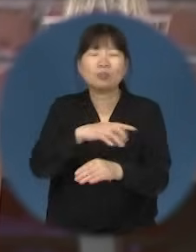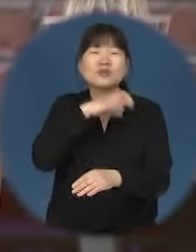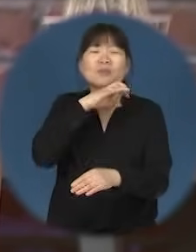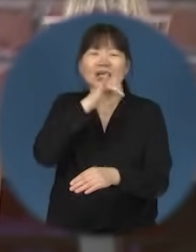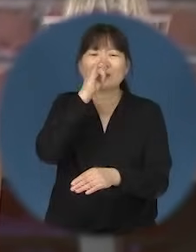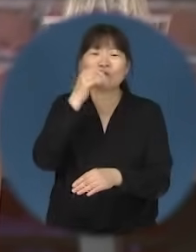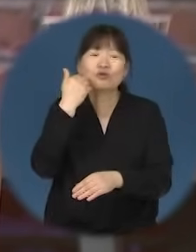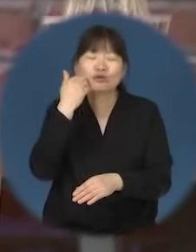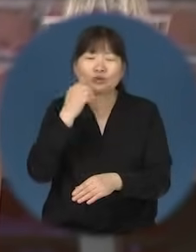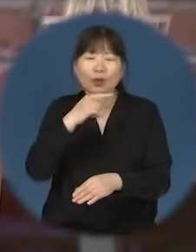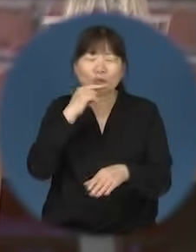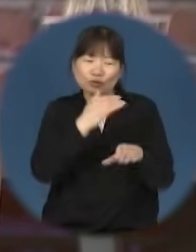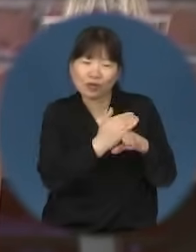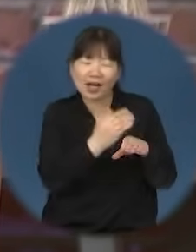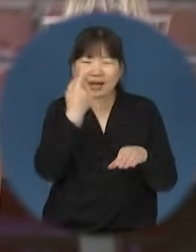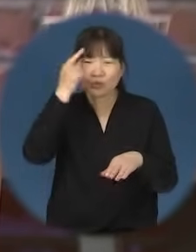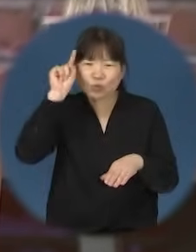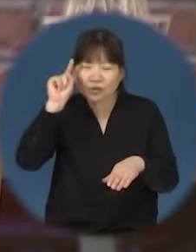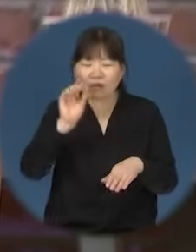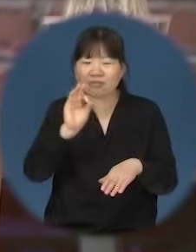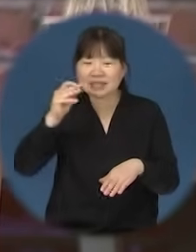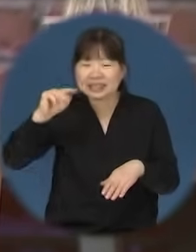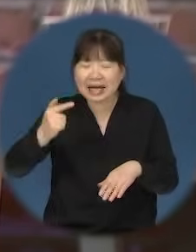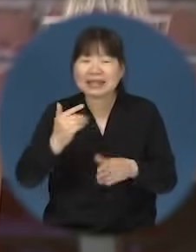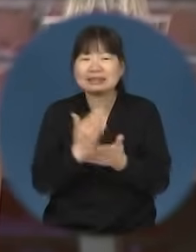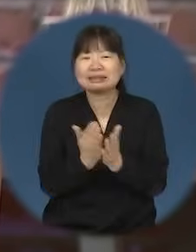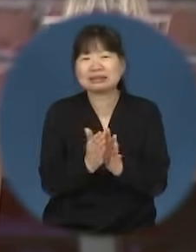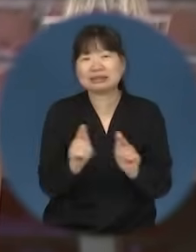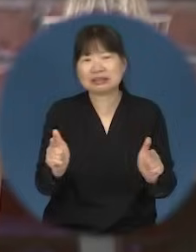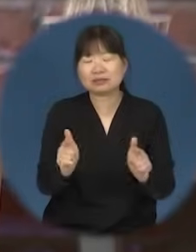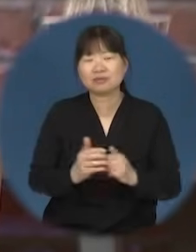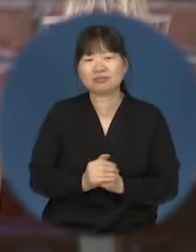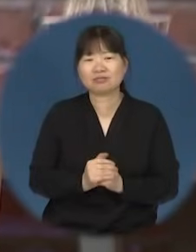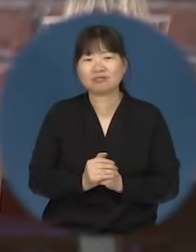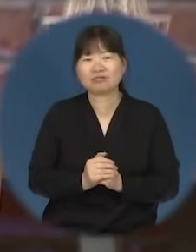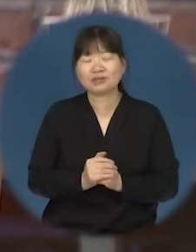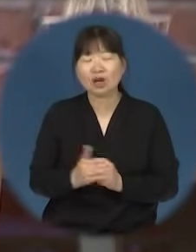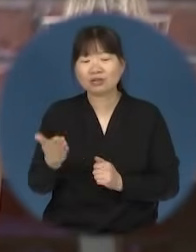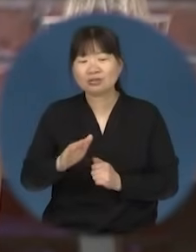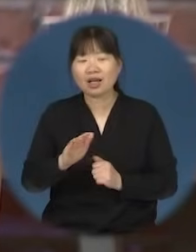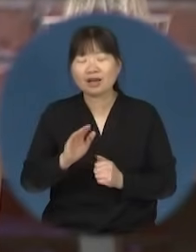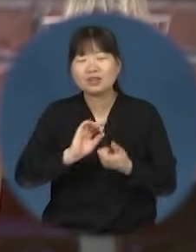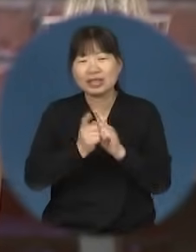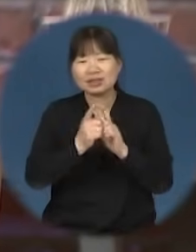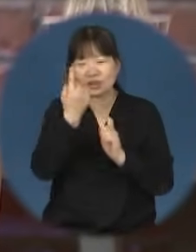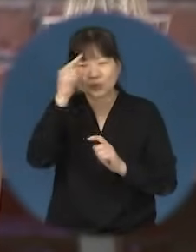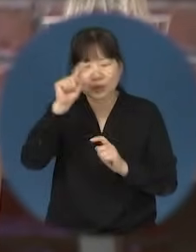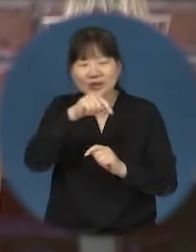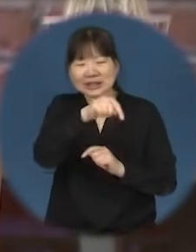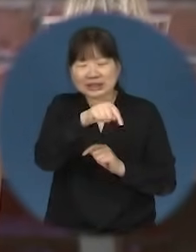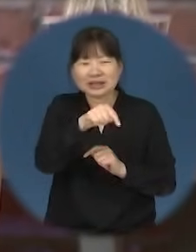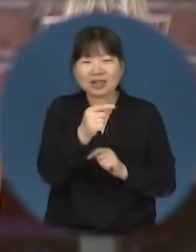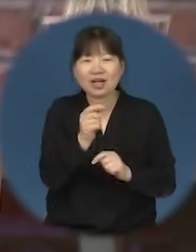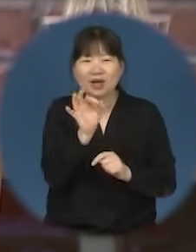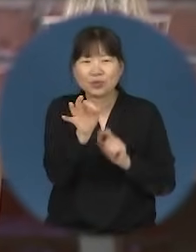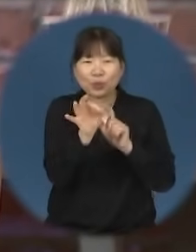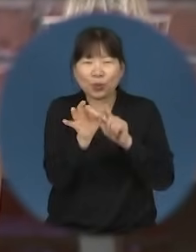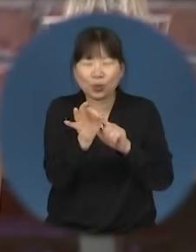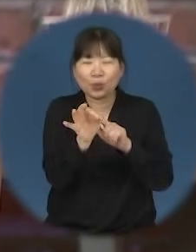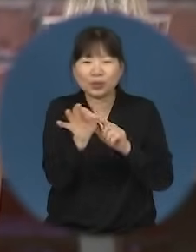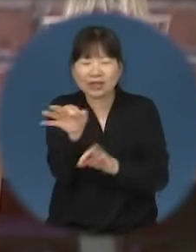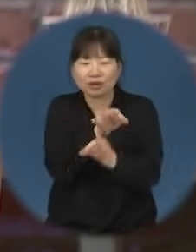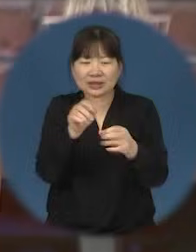북한이나 이란이나 뭐 여러 가지 소련이나. 그러면 소련이 그걸 한다 그러면 우리가 또 믿지 못하잖아요. 그렇죠. 그러니까 누가